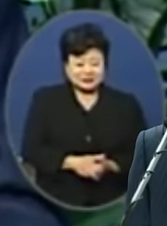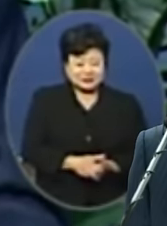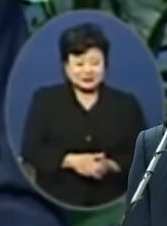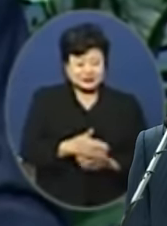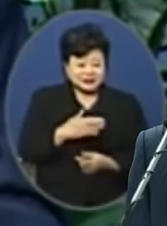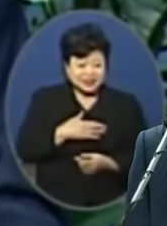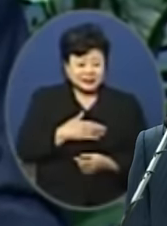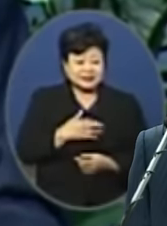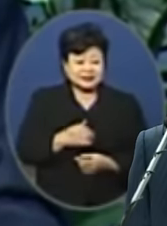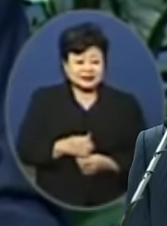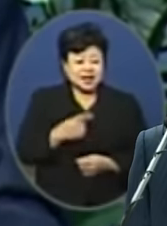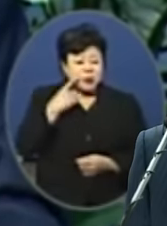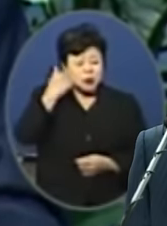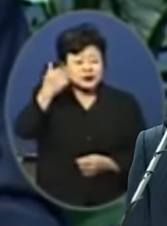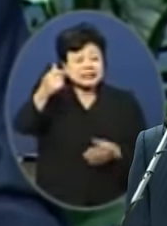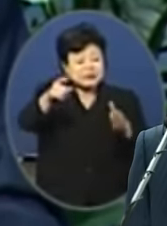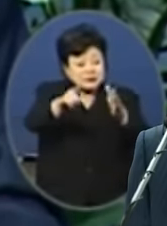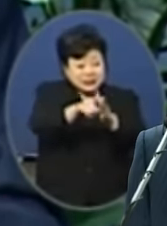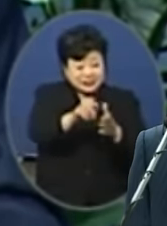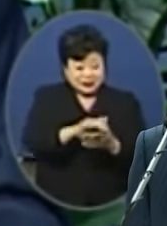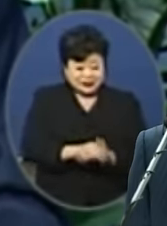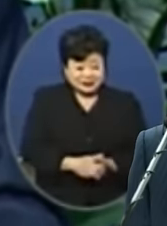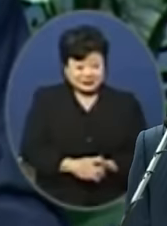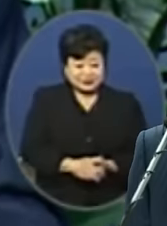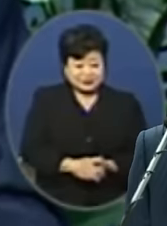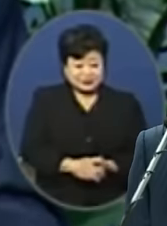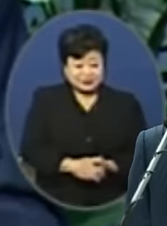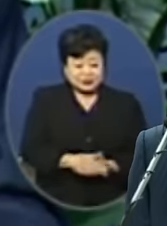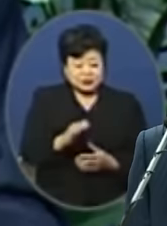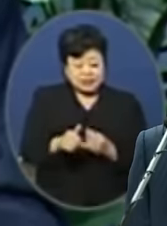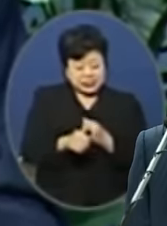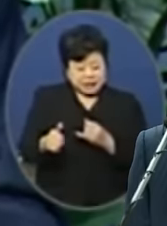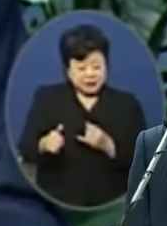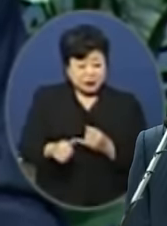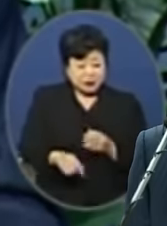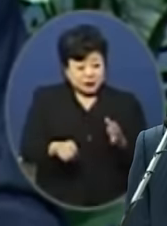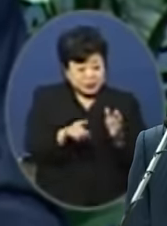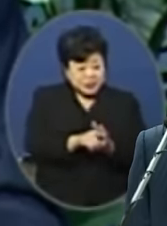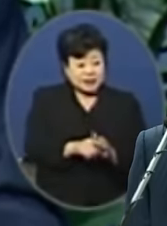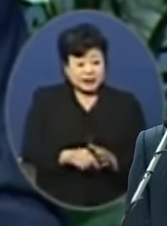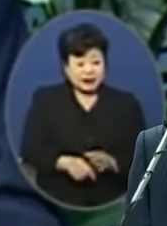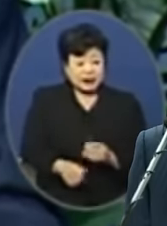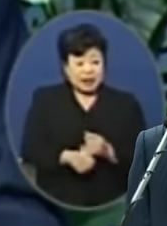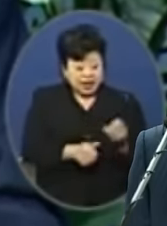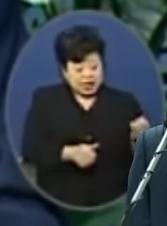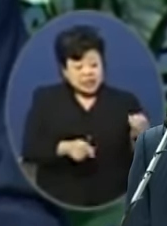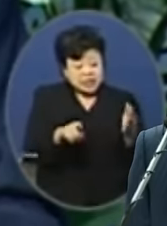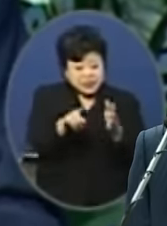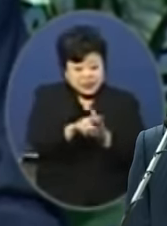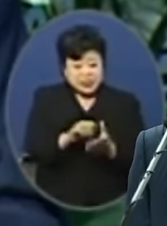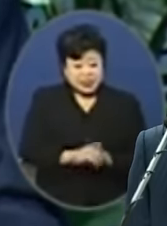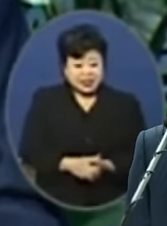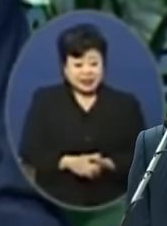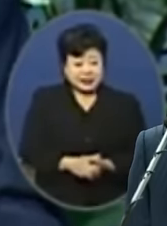나는 목사님을 믿는다, 우리 남편을 믿는다, 우리 아내를